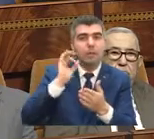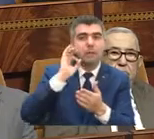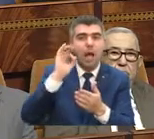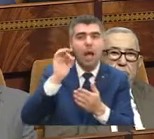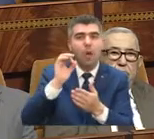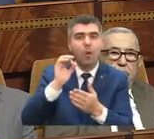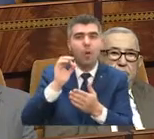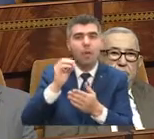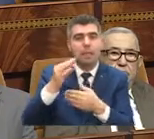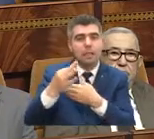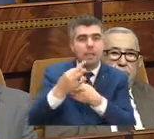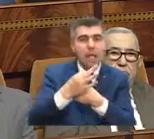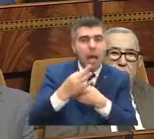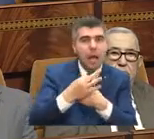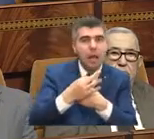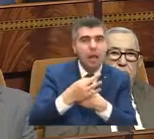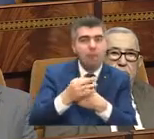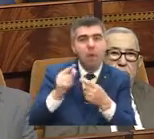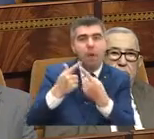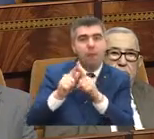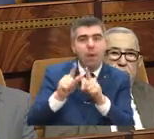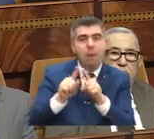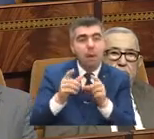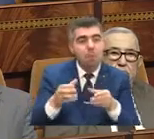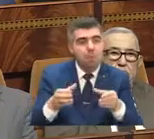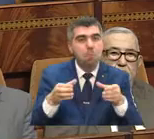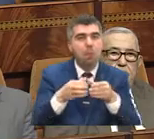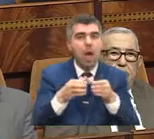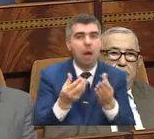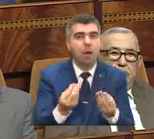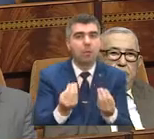للأسف يعششون بين ظهرانينا